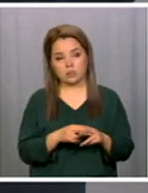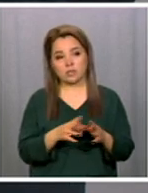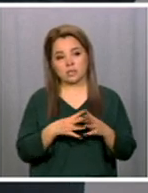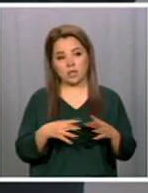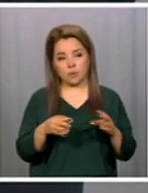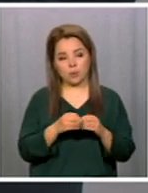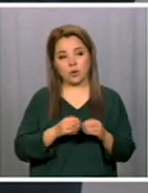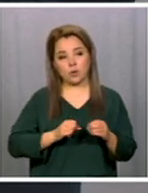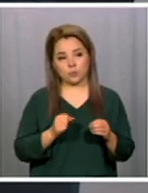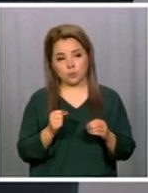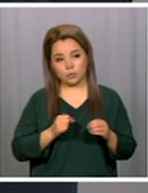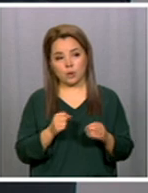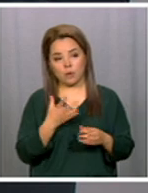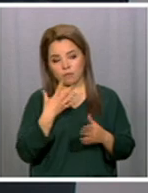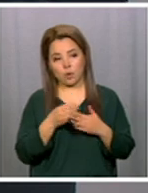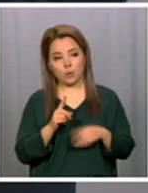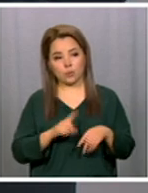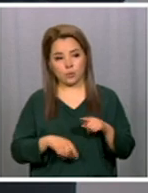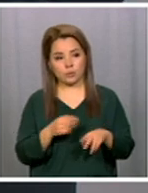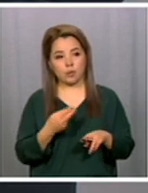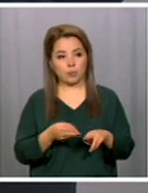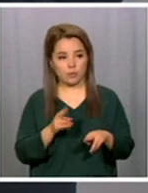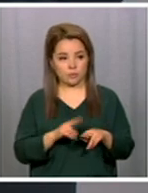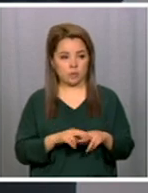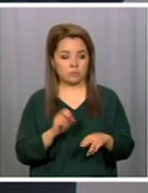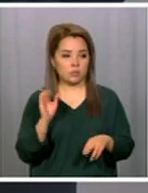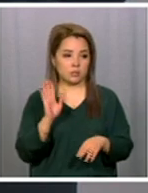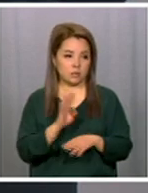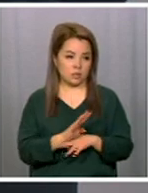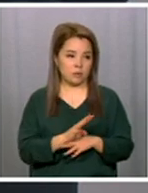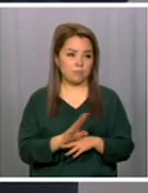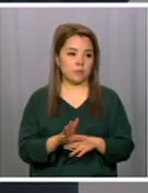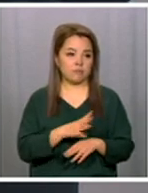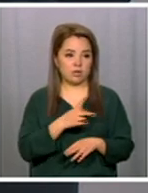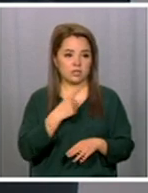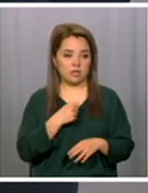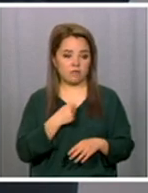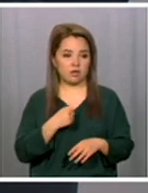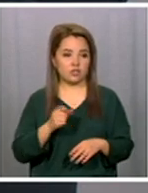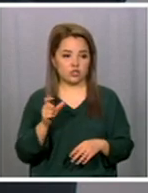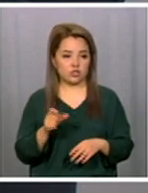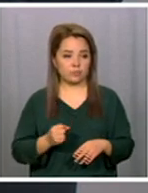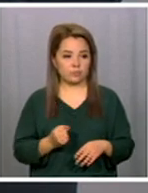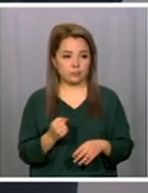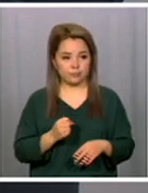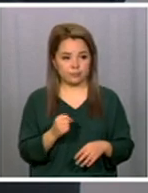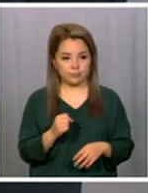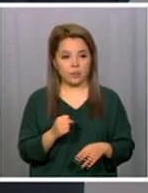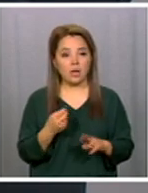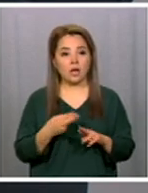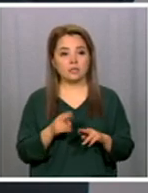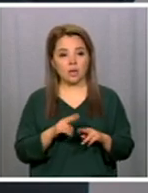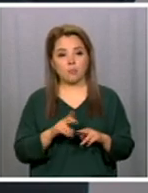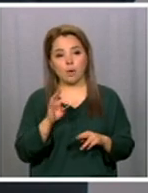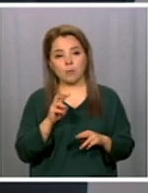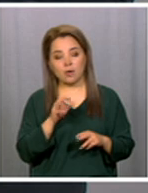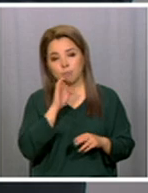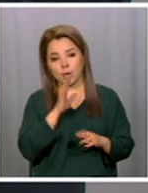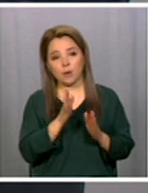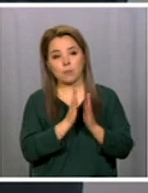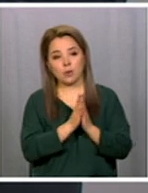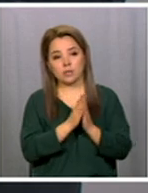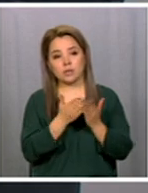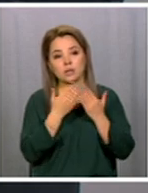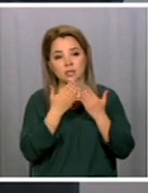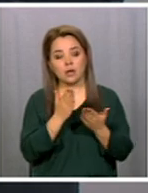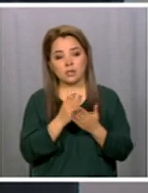и свою родину. Поэтому он является бывшим товарищем. Барамбаев просит прощения и